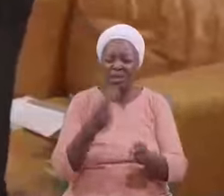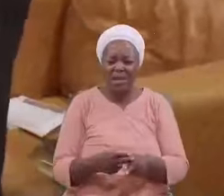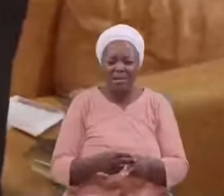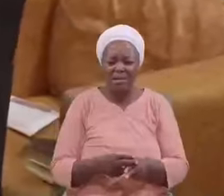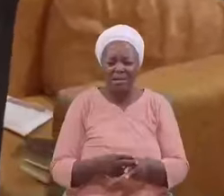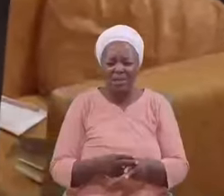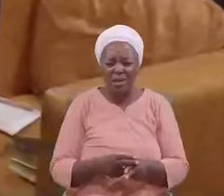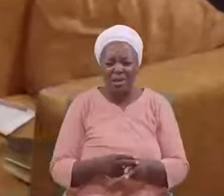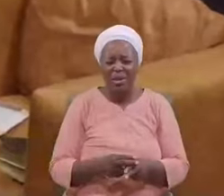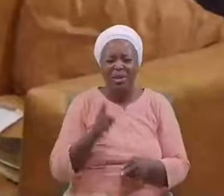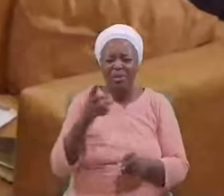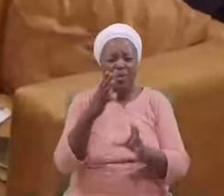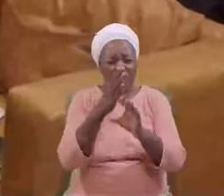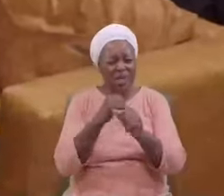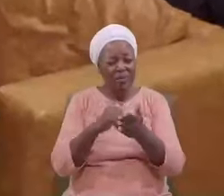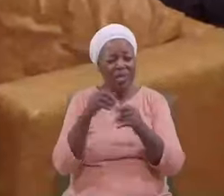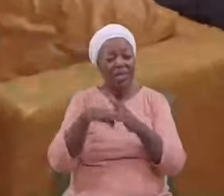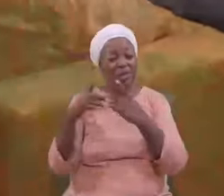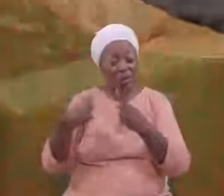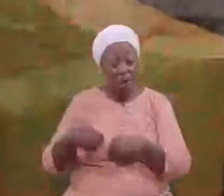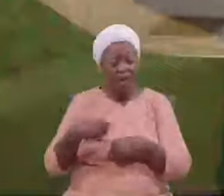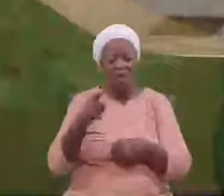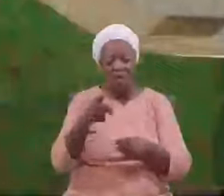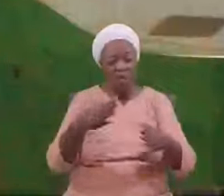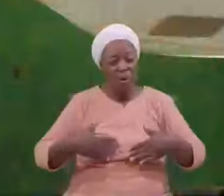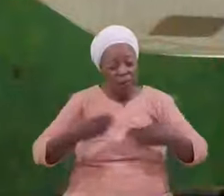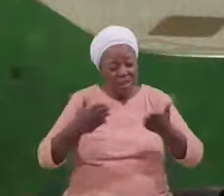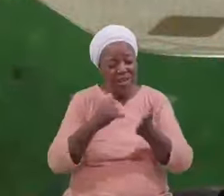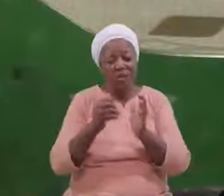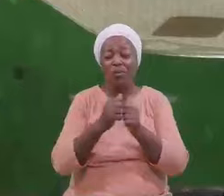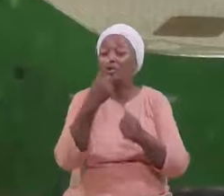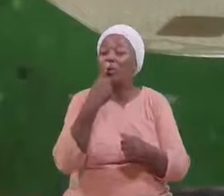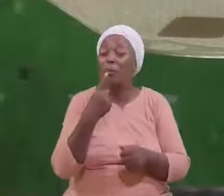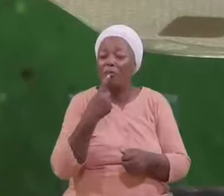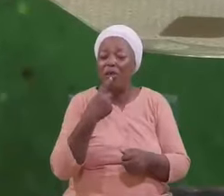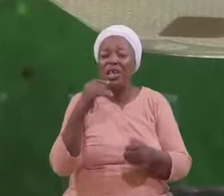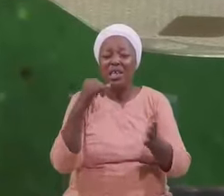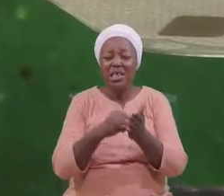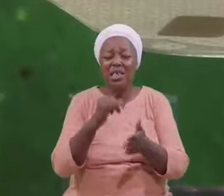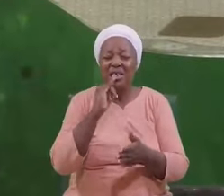Vous recevez cela dans votre cœur. Vous le confessez de votre bouche. C'est fait.